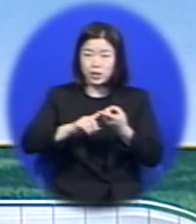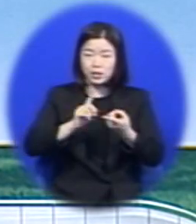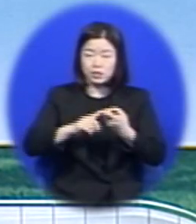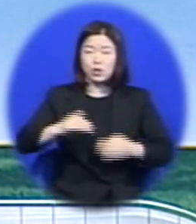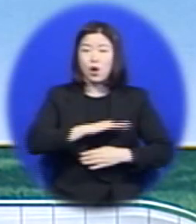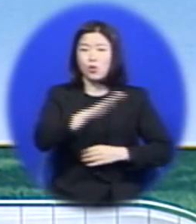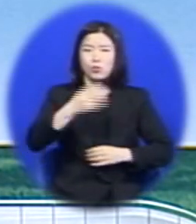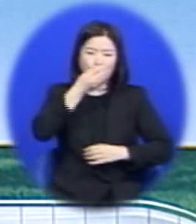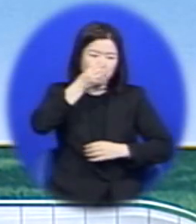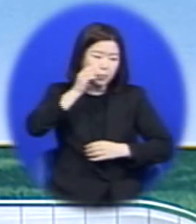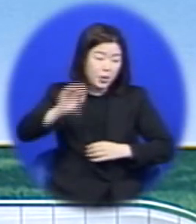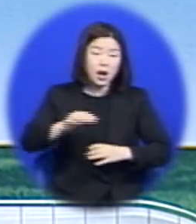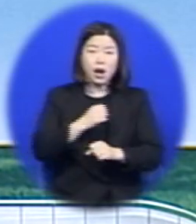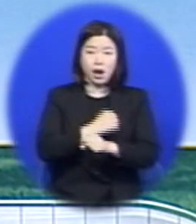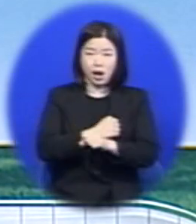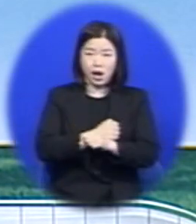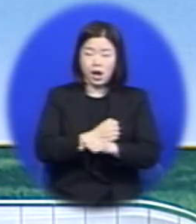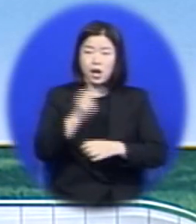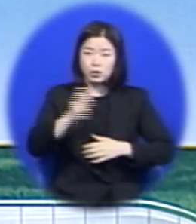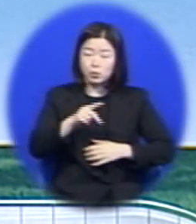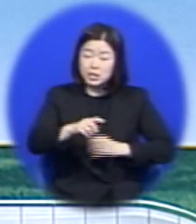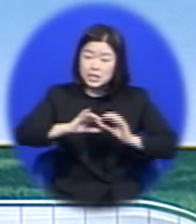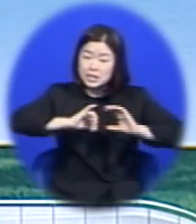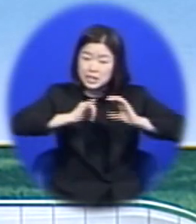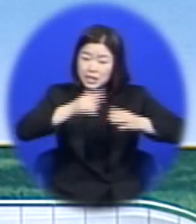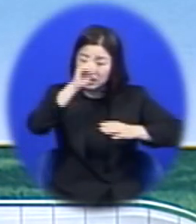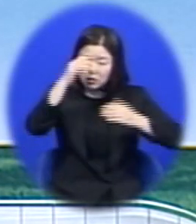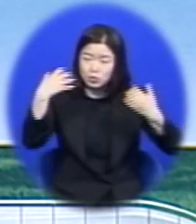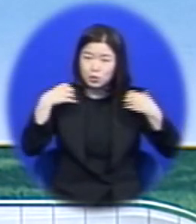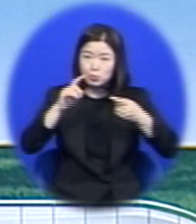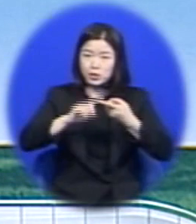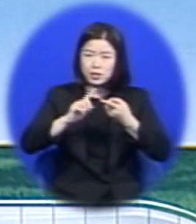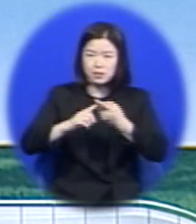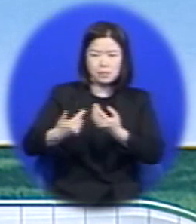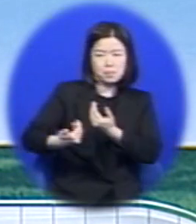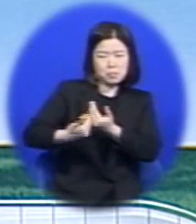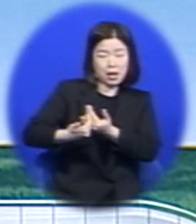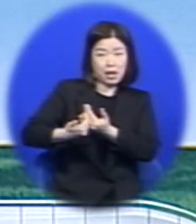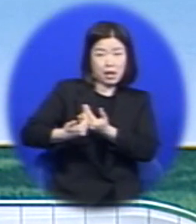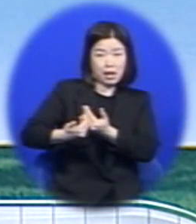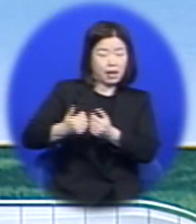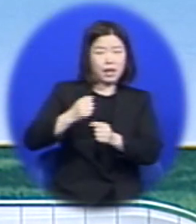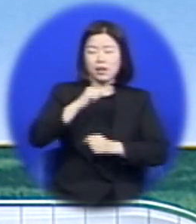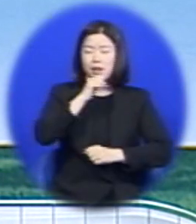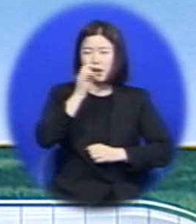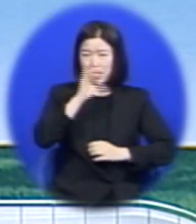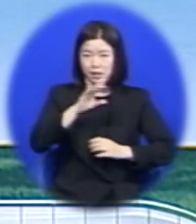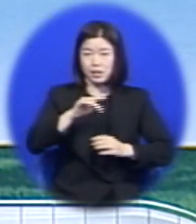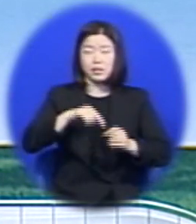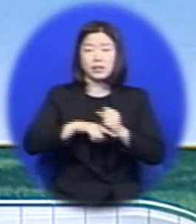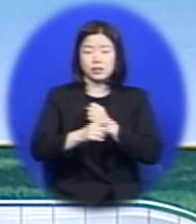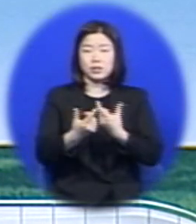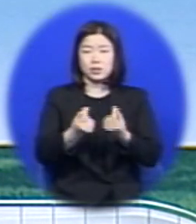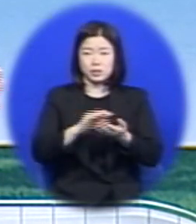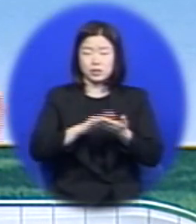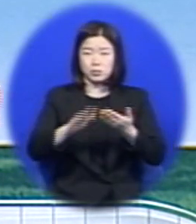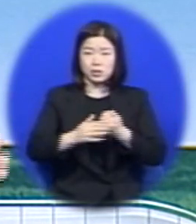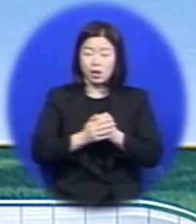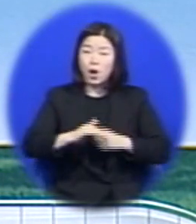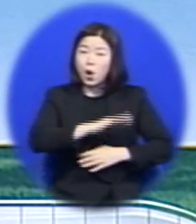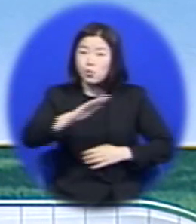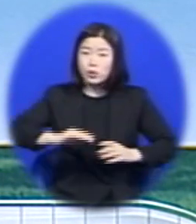우리가 무시하거나 또는 이 세상 정부에 대해서 우리가 배척해서는 안 된다. 우리는 하나님